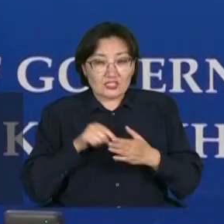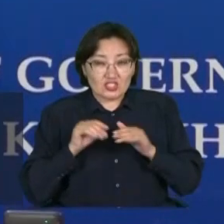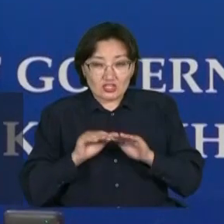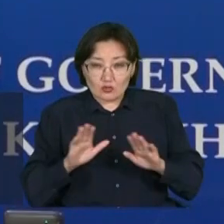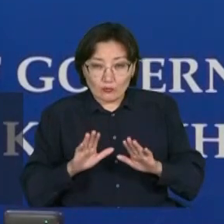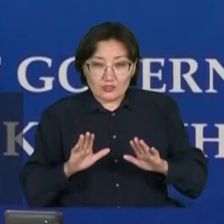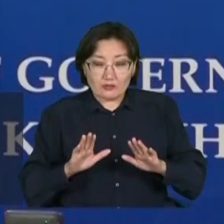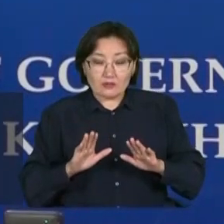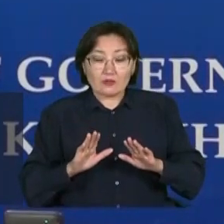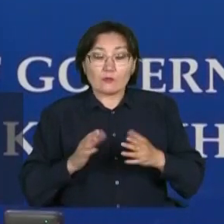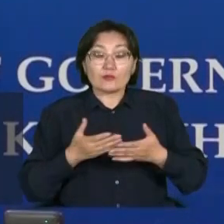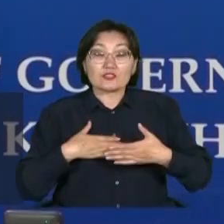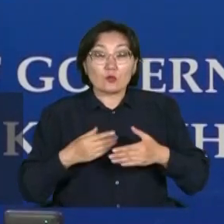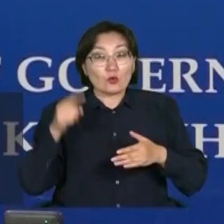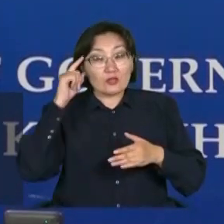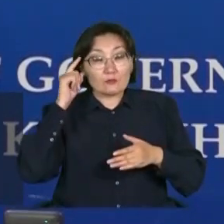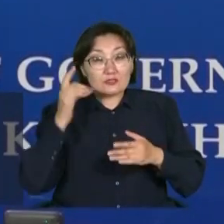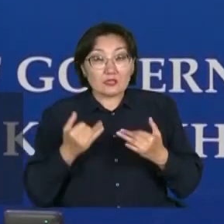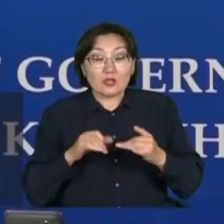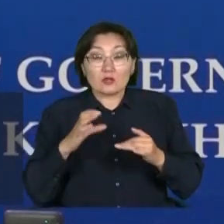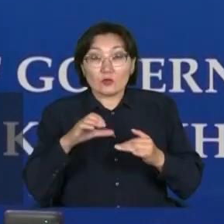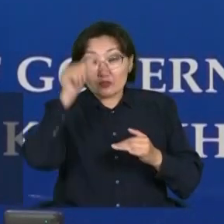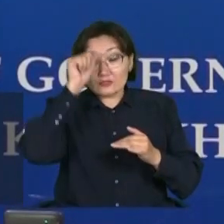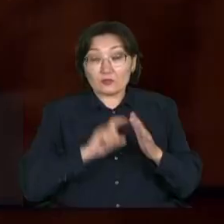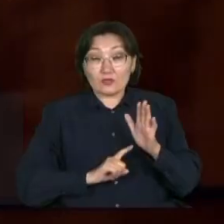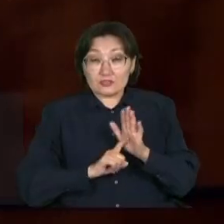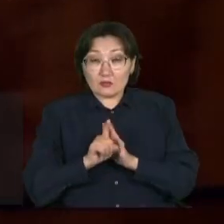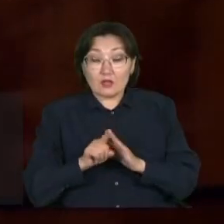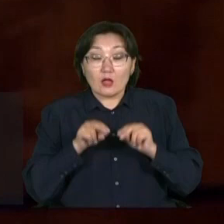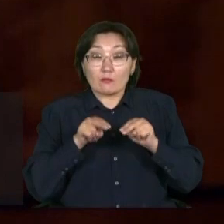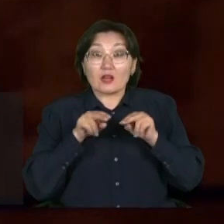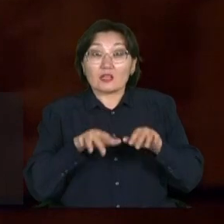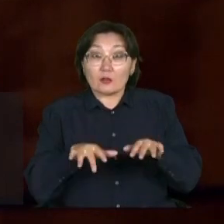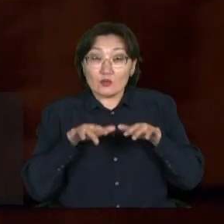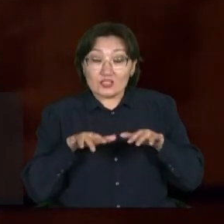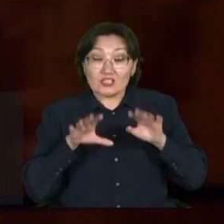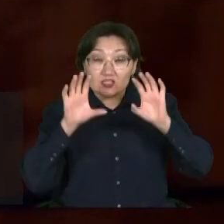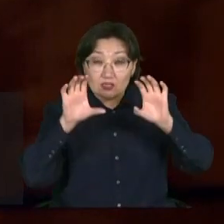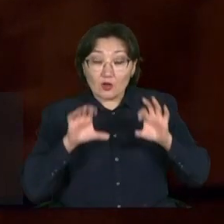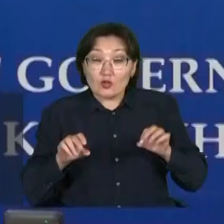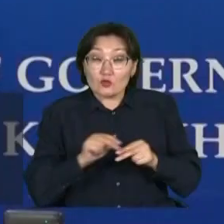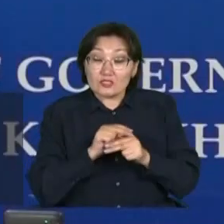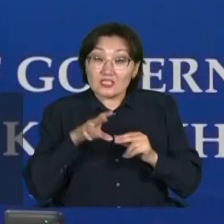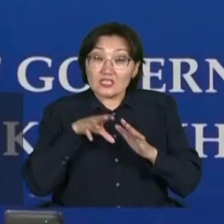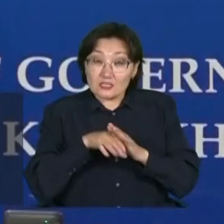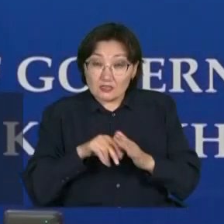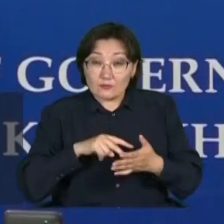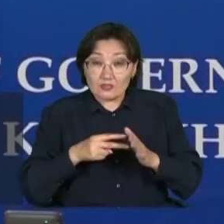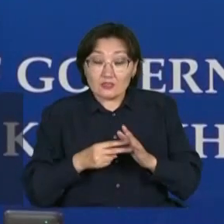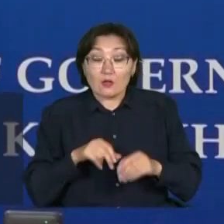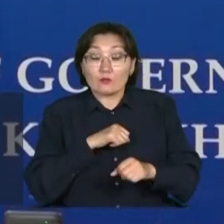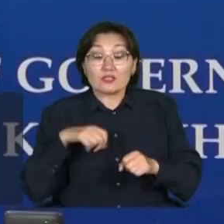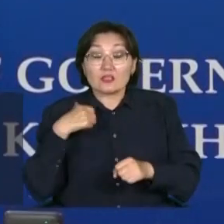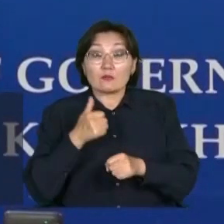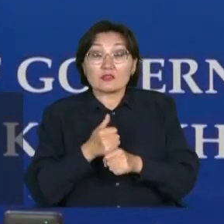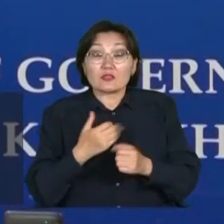жоқпыз. Біздің ойымызша 40-ектен бастап парламентке заңға өзгерістер енгіземіз. Ең басты